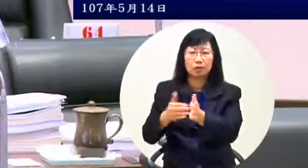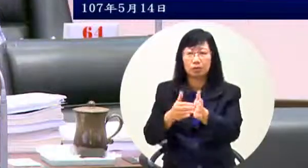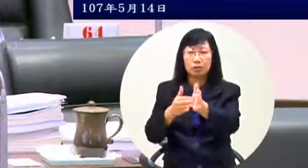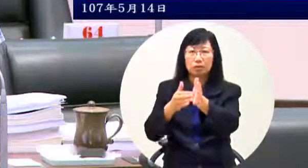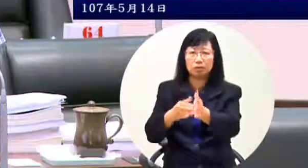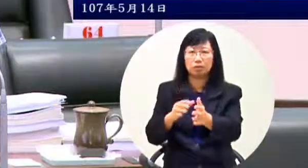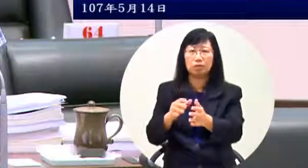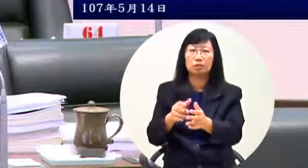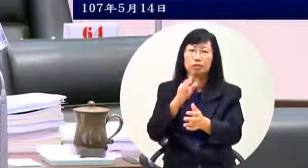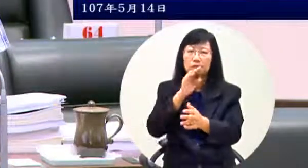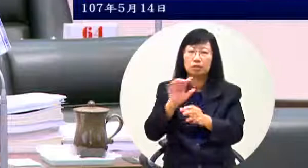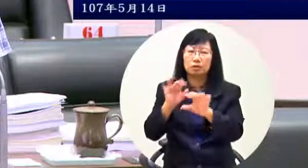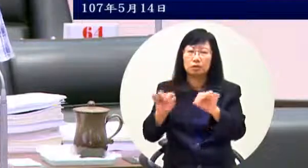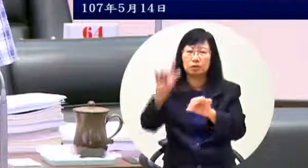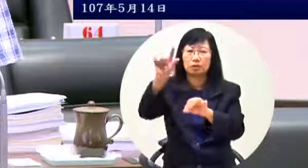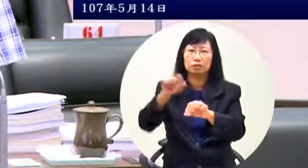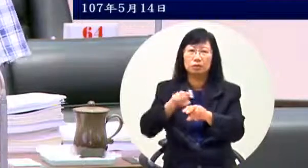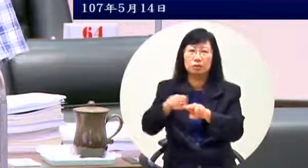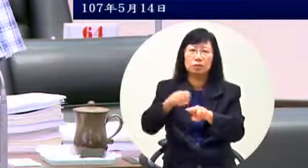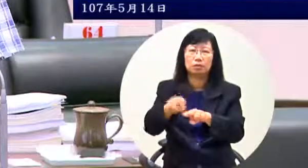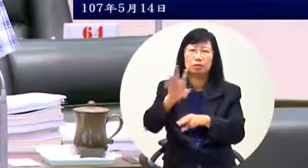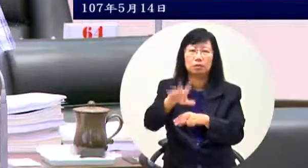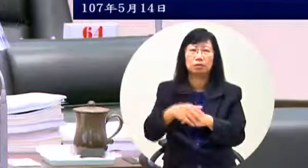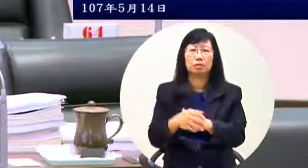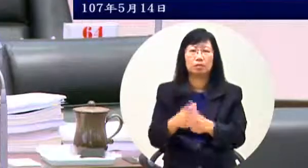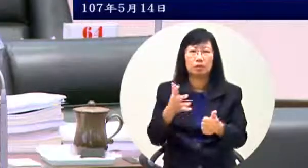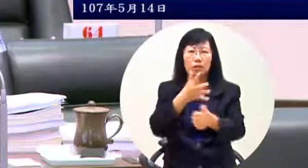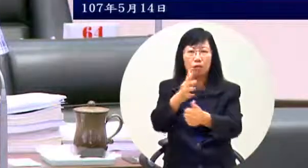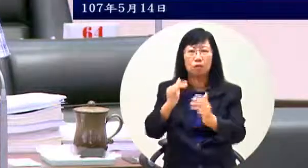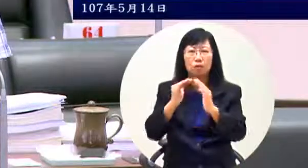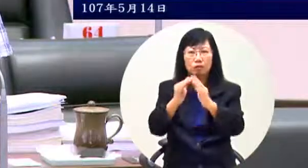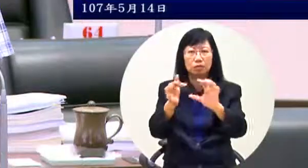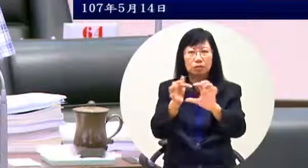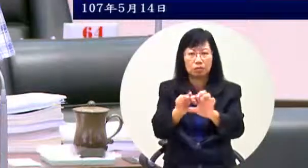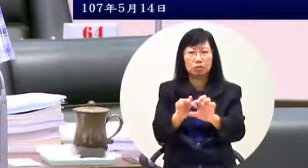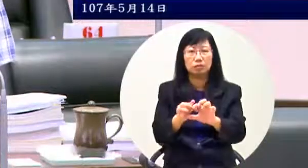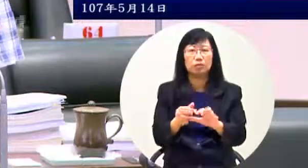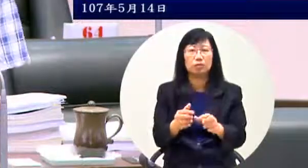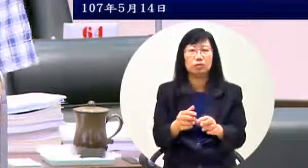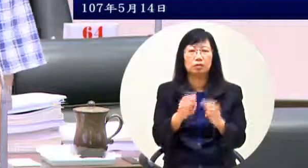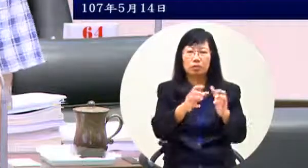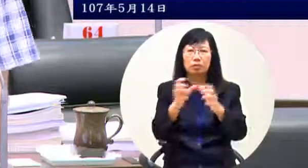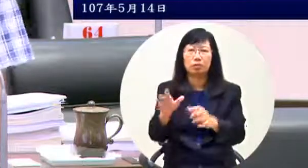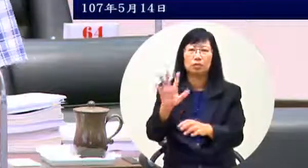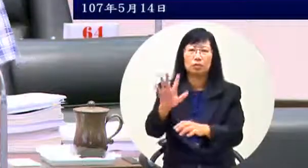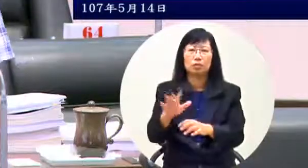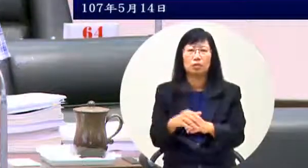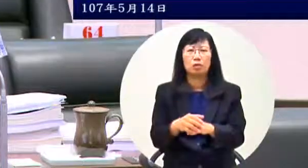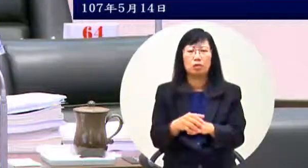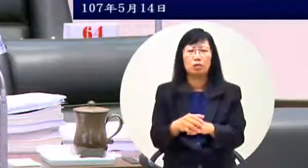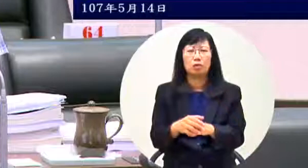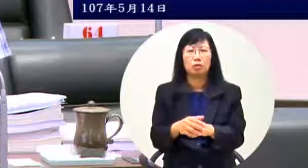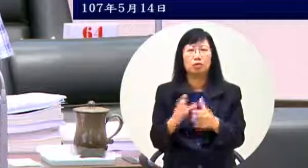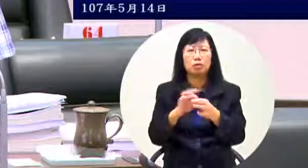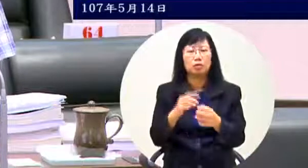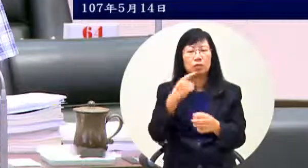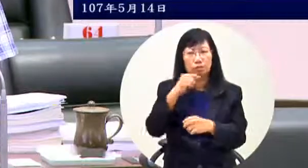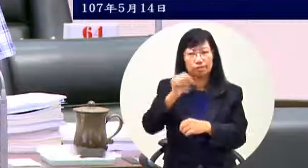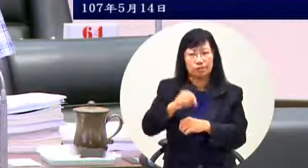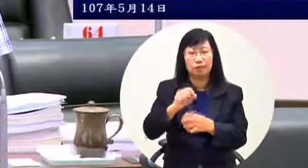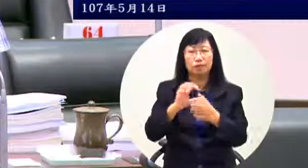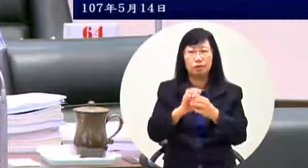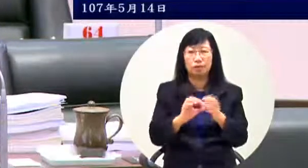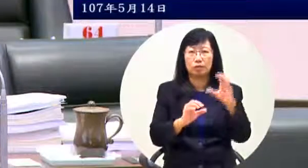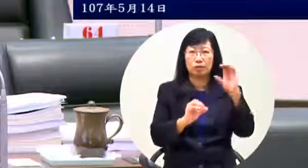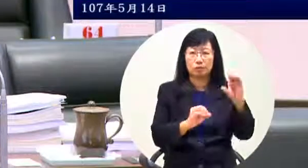轨干什么？你感觉讲真水，所以我赞成，应该啊，这个什么 C1 到 C14 的我都赞成，